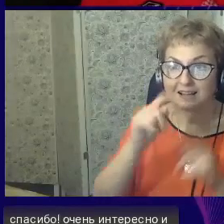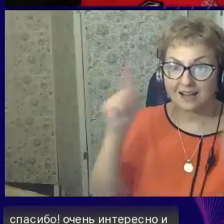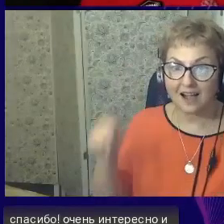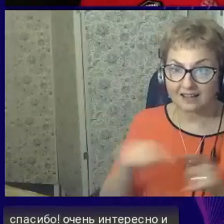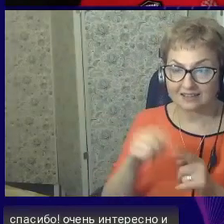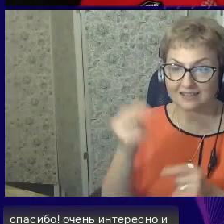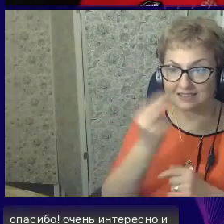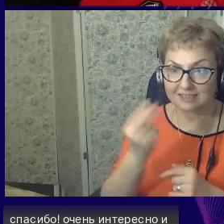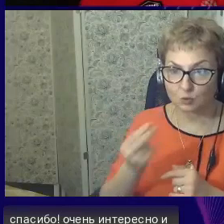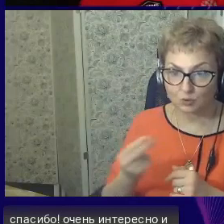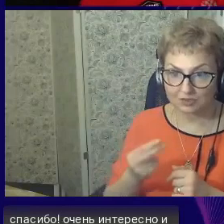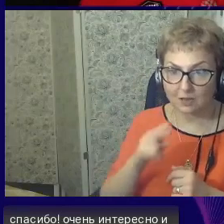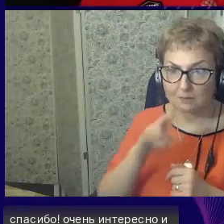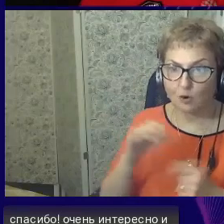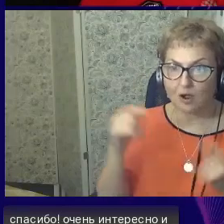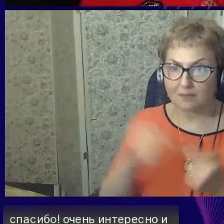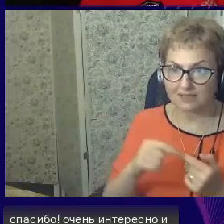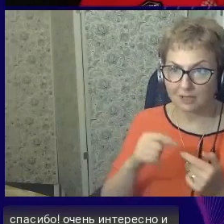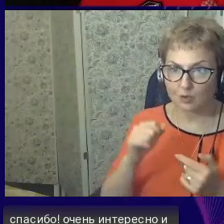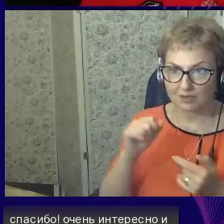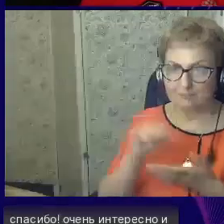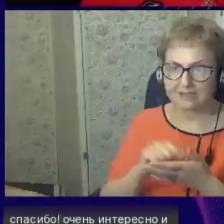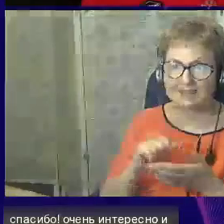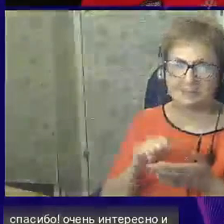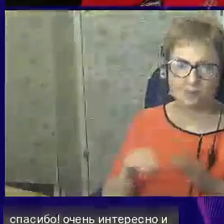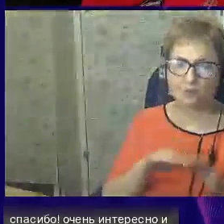рисуются по определенным стандартам.